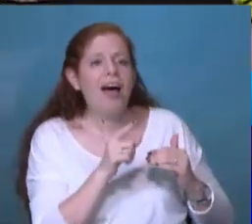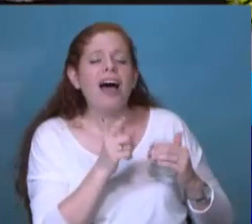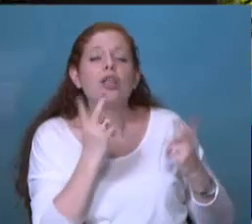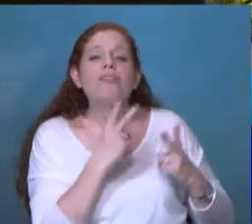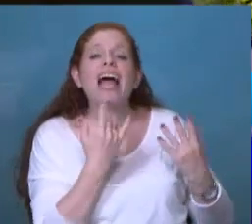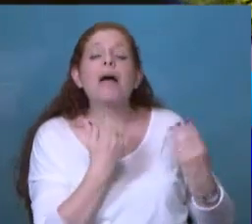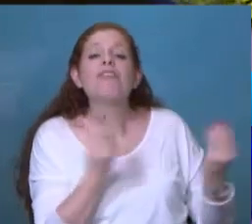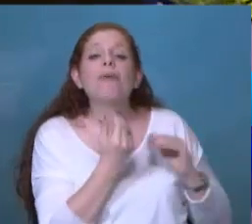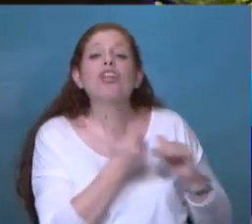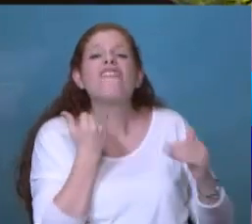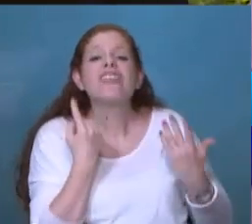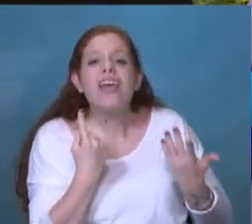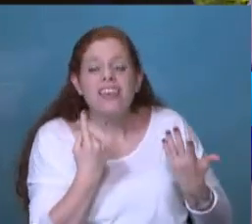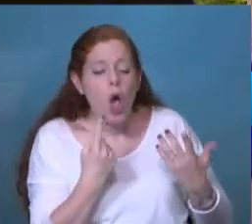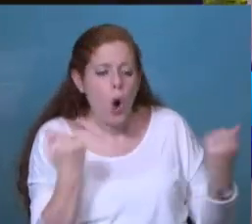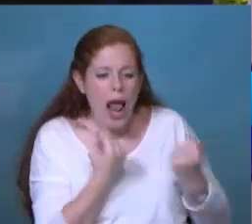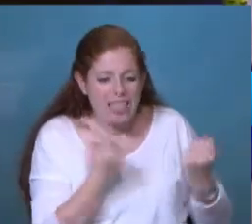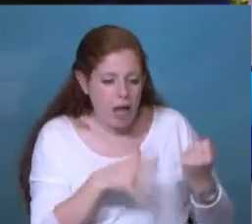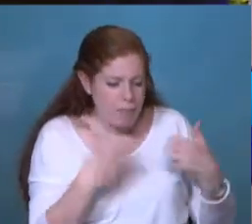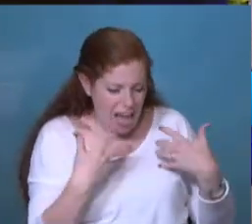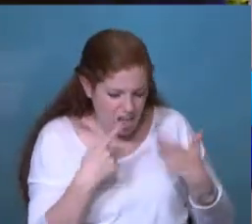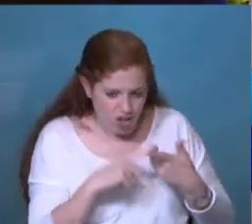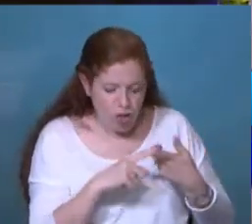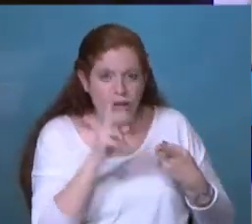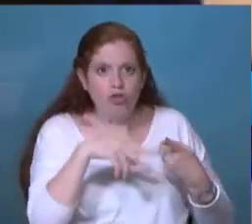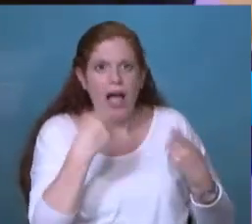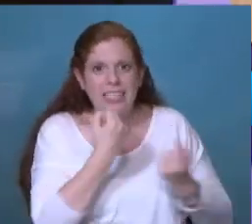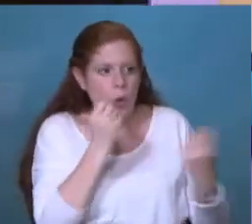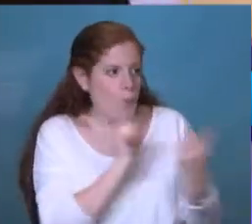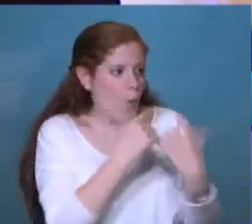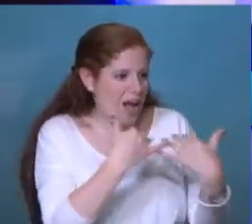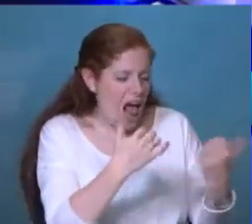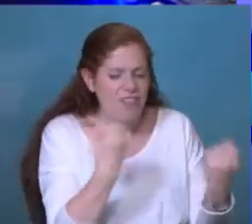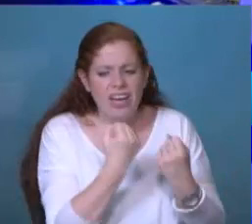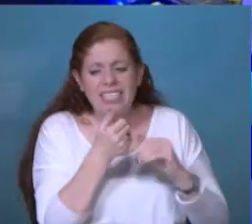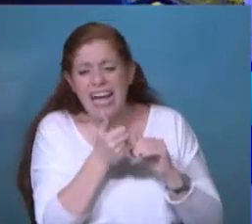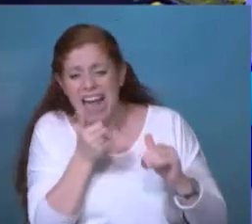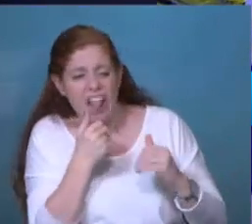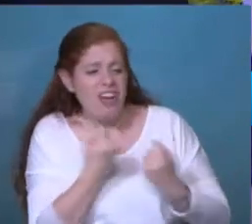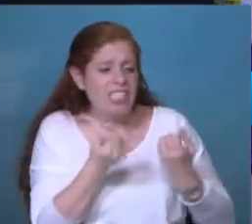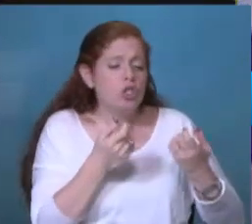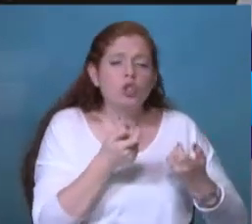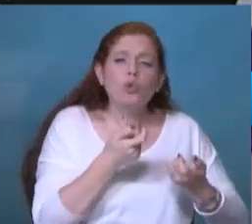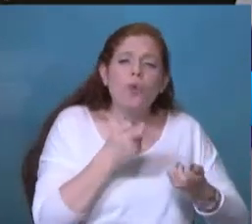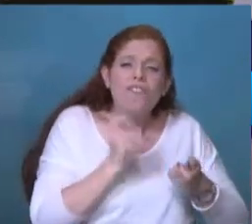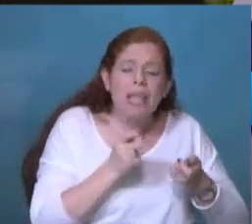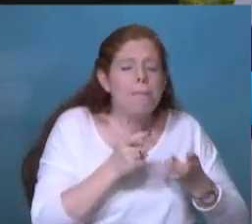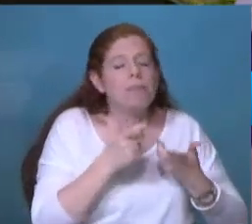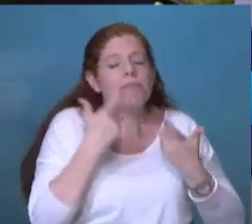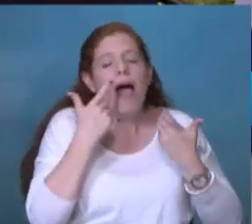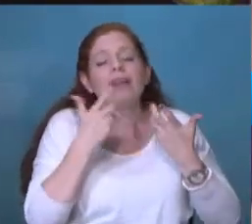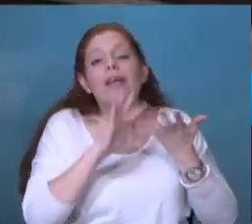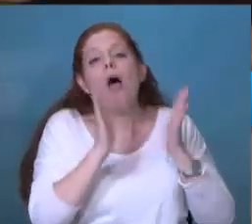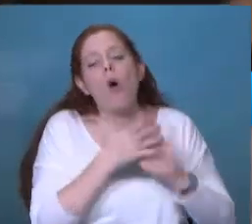דברים יש לפני. כל חזרה היא מרגשת. יש חזרות מול קהל, יש חזרת גנרלית, חזרת שופטים, אז הכל מרגש. אז